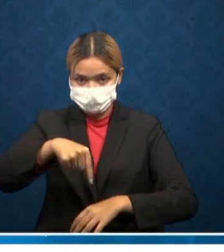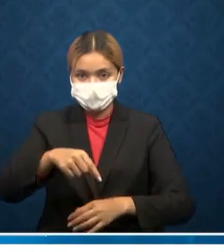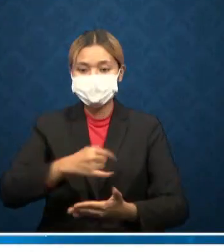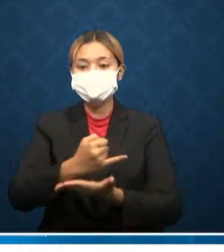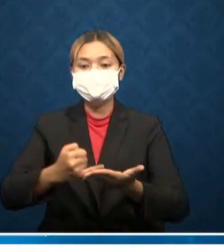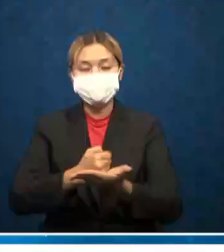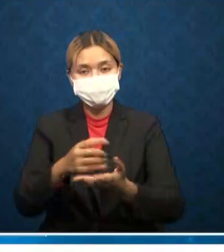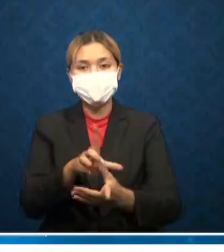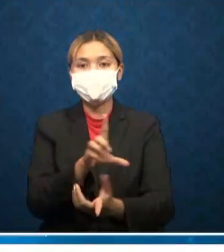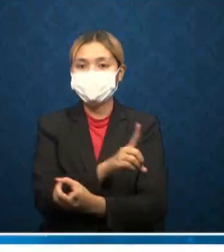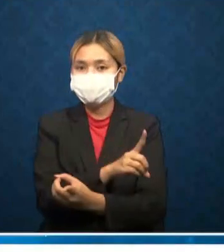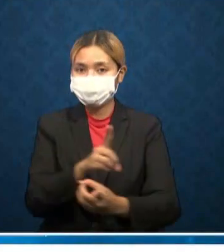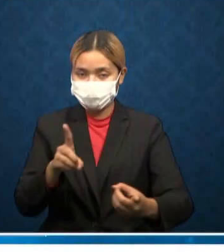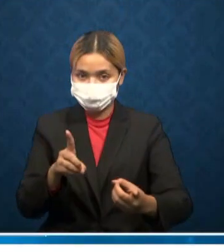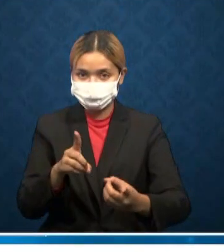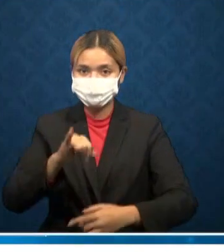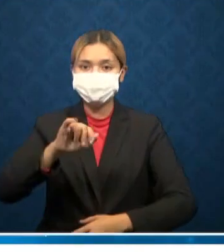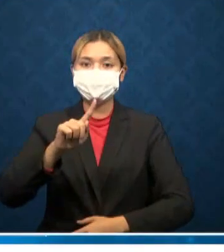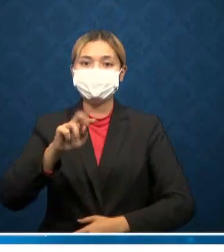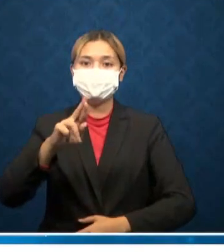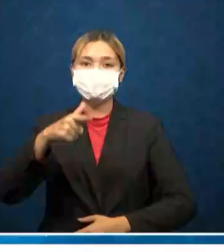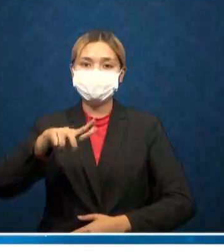ไตรภาคีศิลปวัฒนธรรมขอบพระคุณค่ะอ่ะ